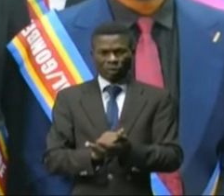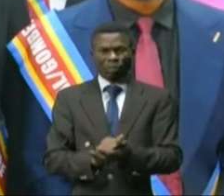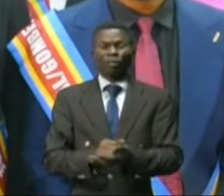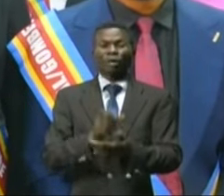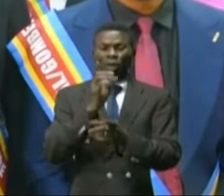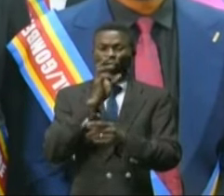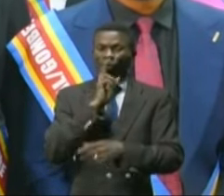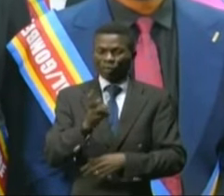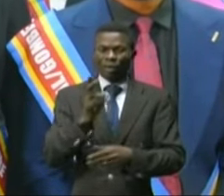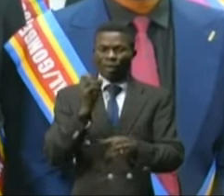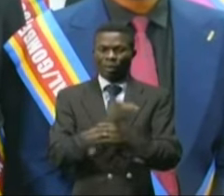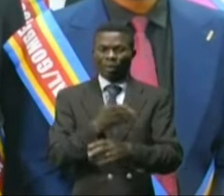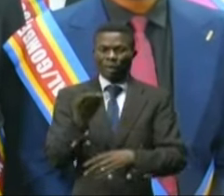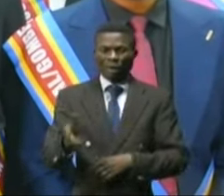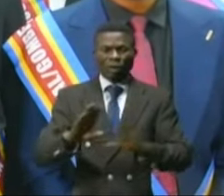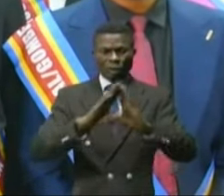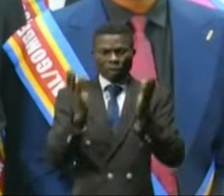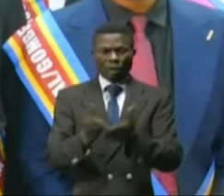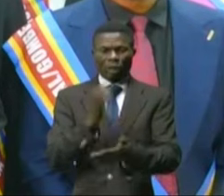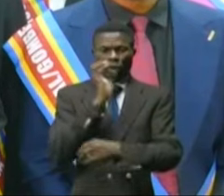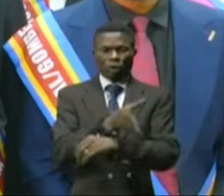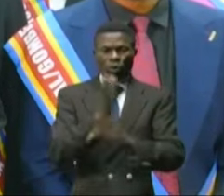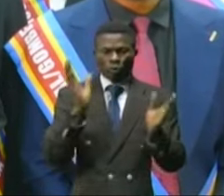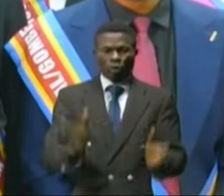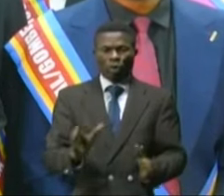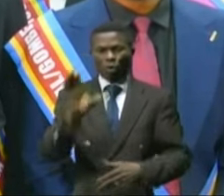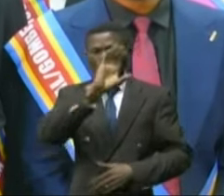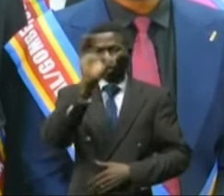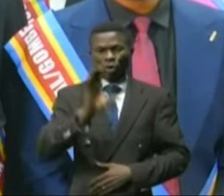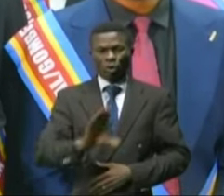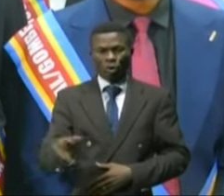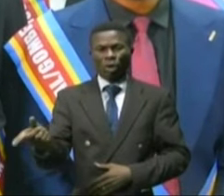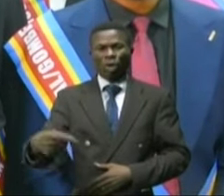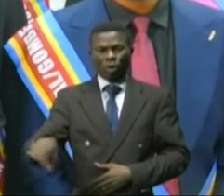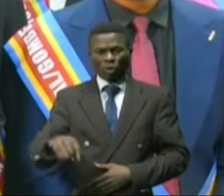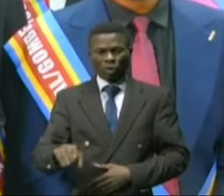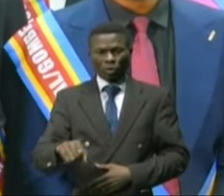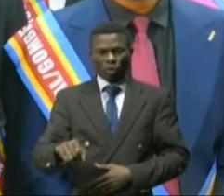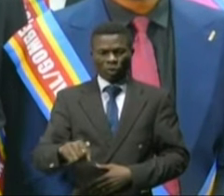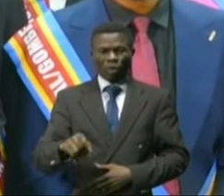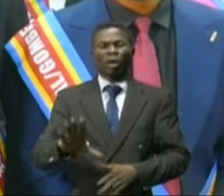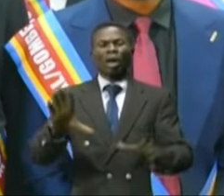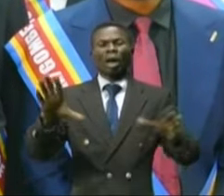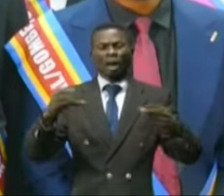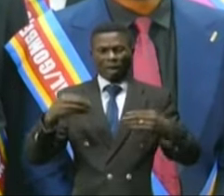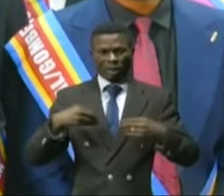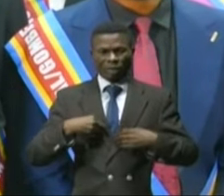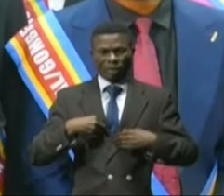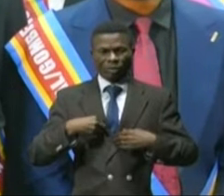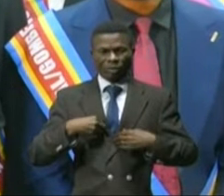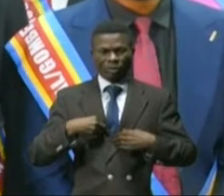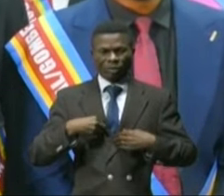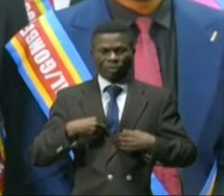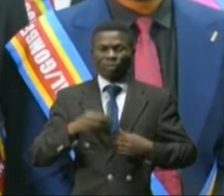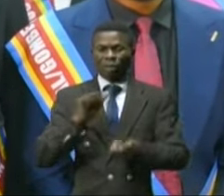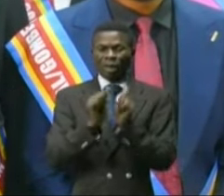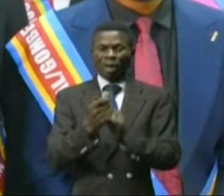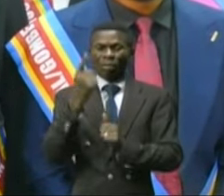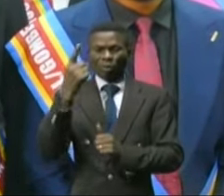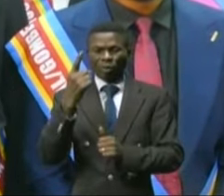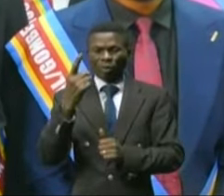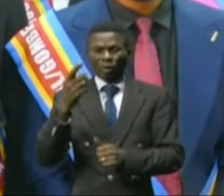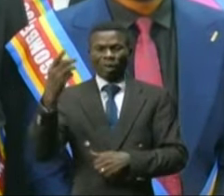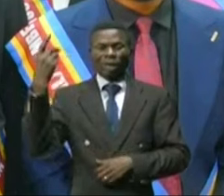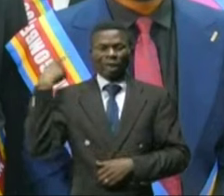fait. Tous les conseillers communaux de Gombe ont été validés. Il y avait un cas d'un